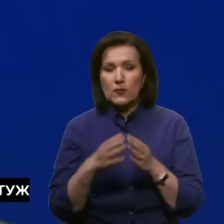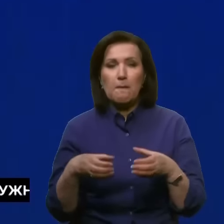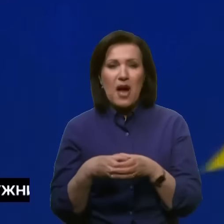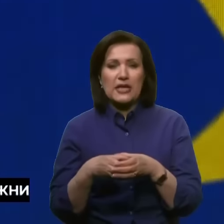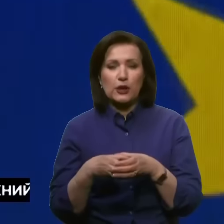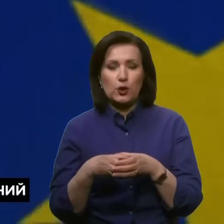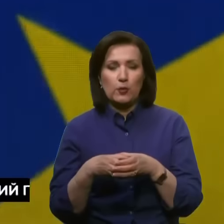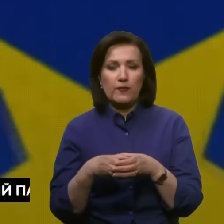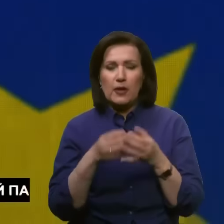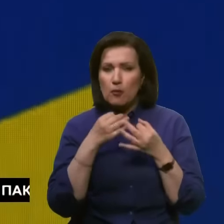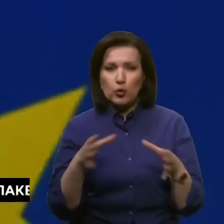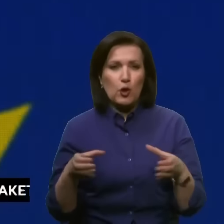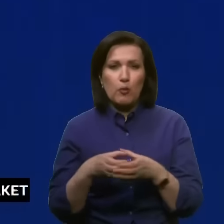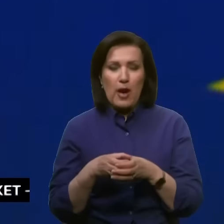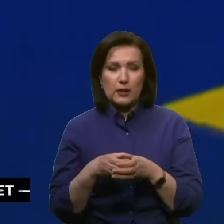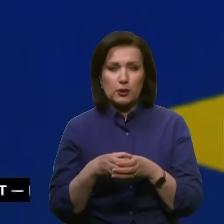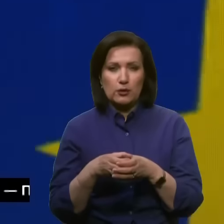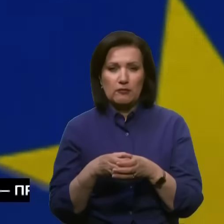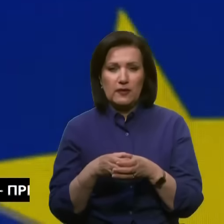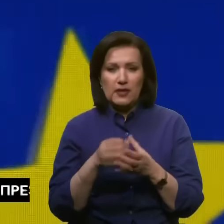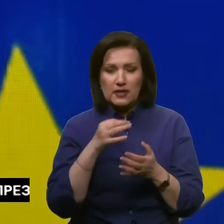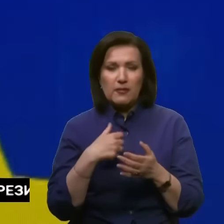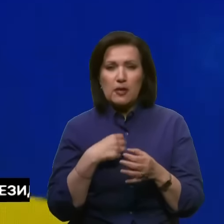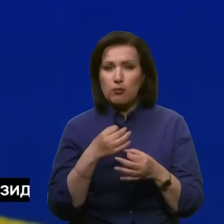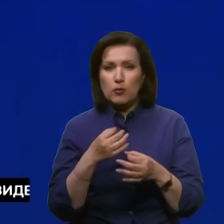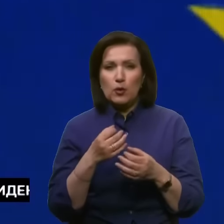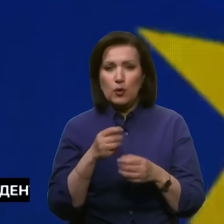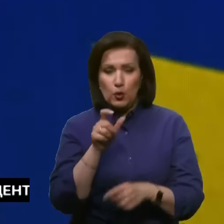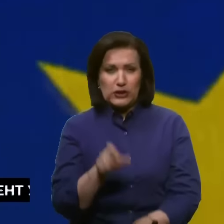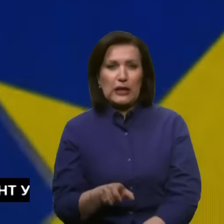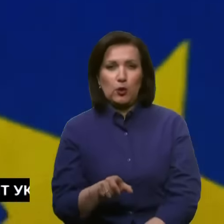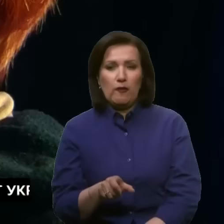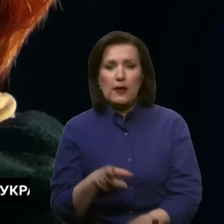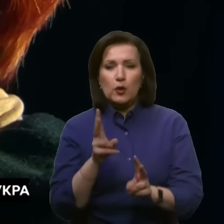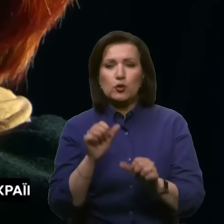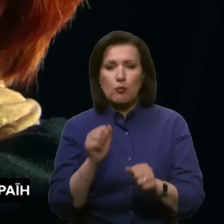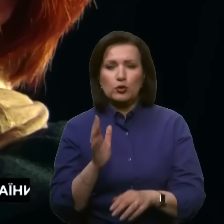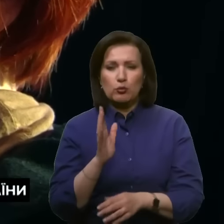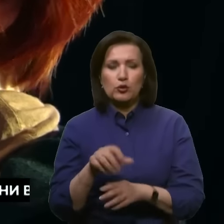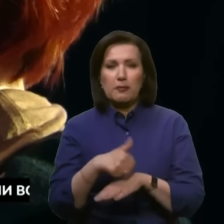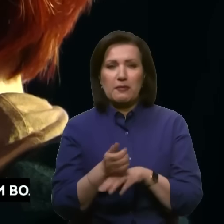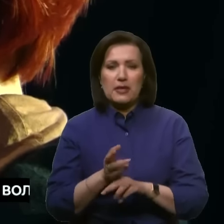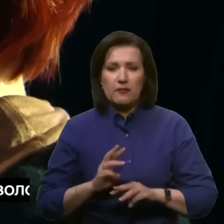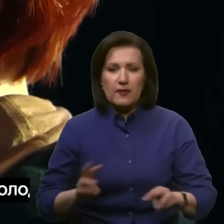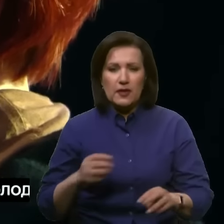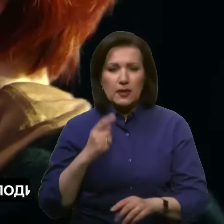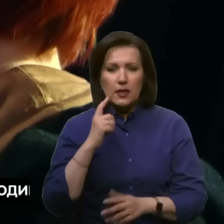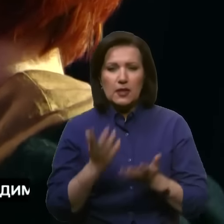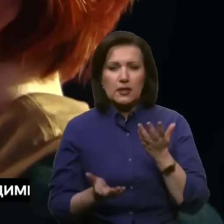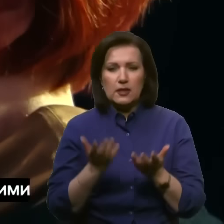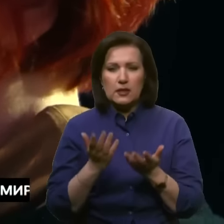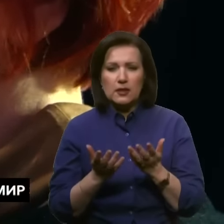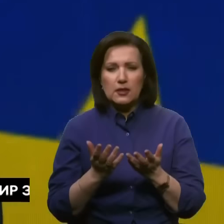партію, будь-яку партію, назовіть мені, будь ласка, людину, хто може бути прем'єр-міністром? Я думаю,